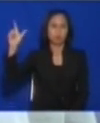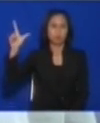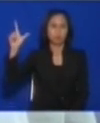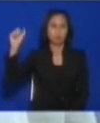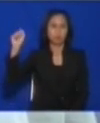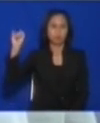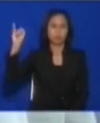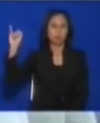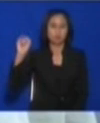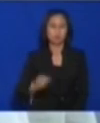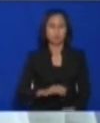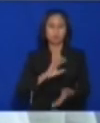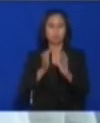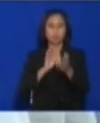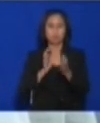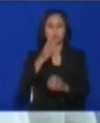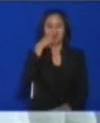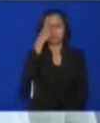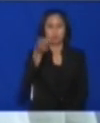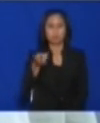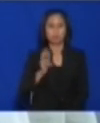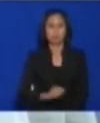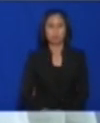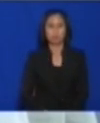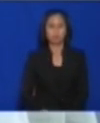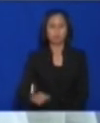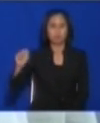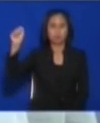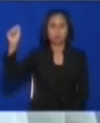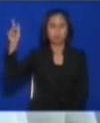transparansi dan akuntabilitas